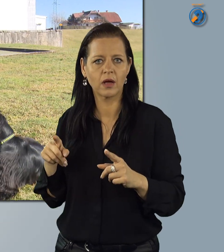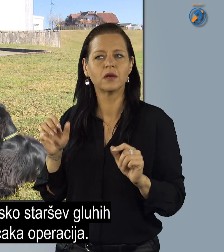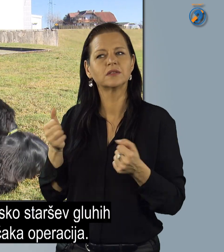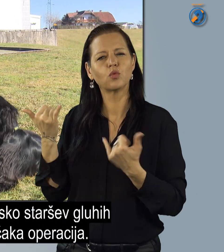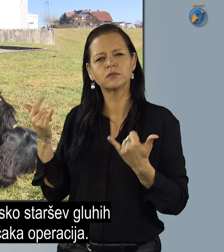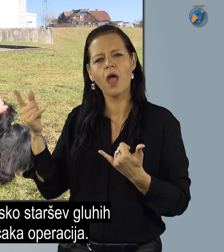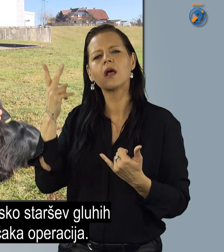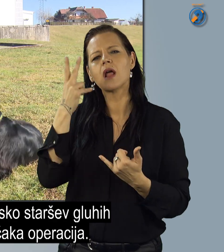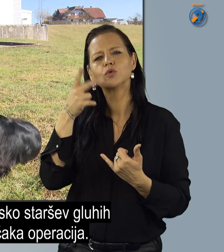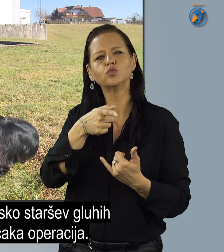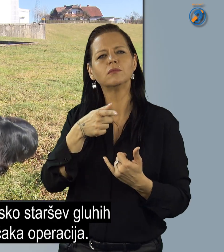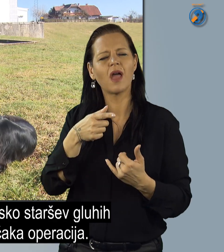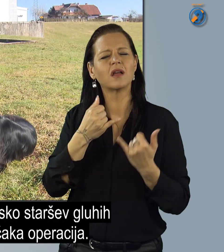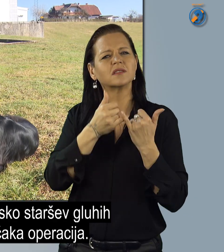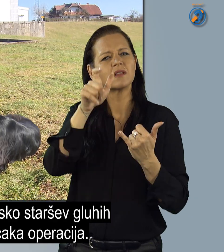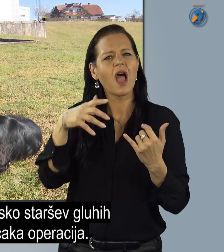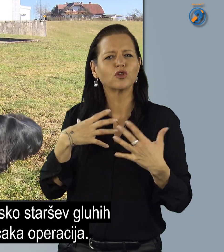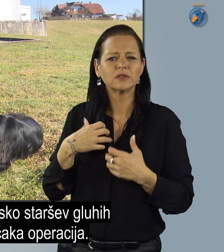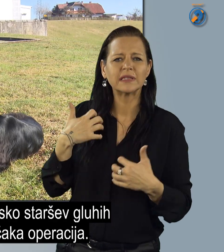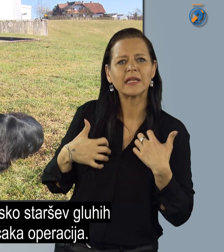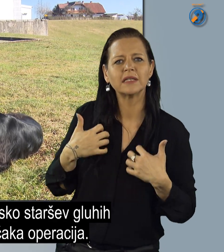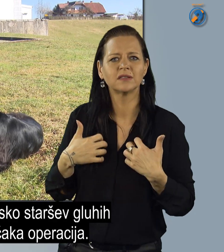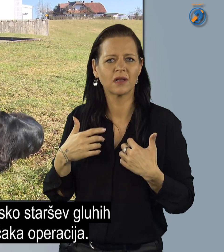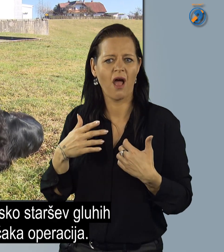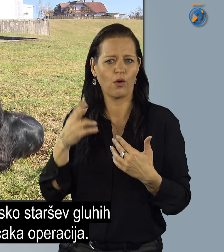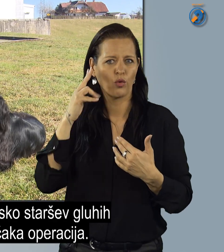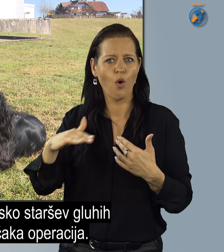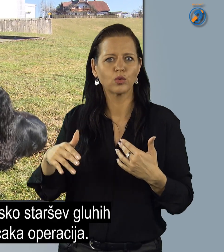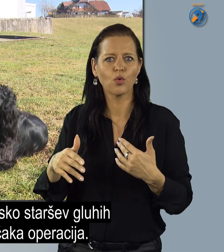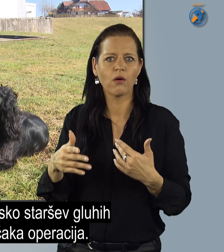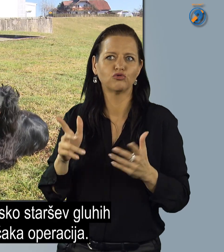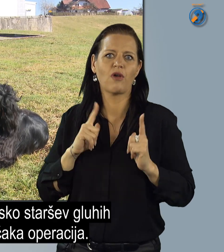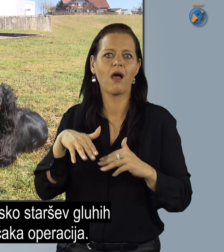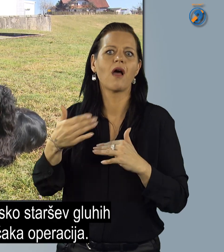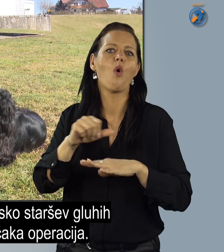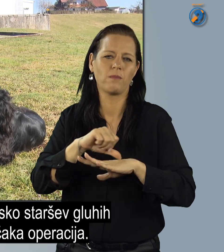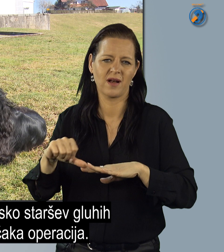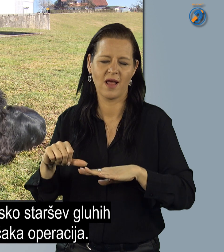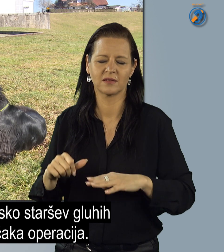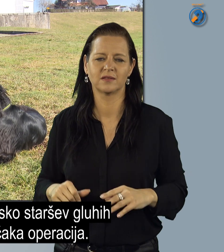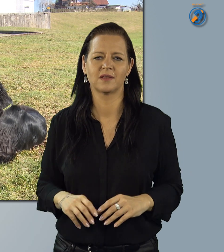strahovi. Zato razume stisko staršev gluhih otrok, ki jih čaka operacija.